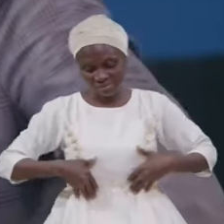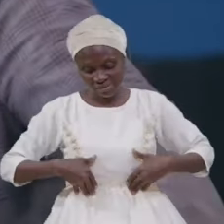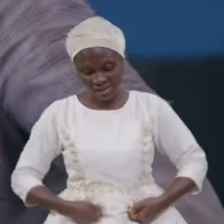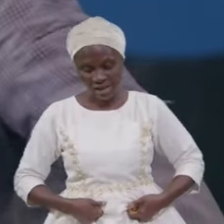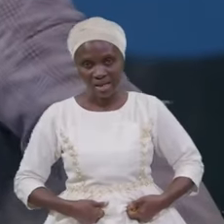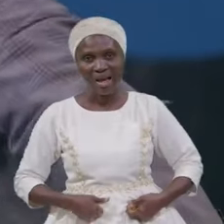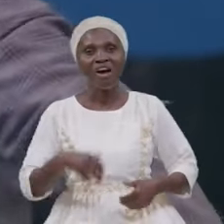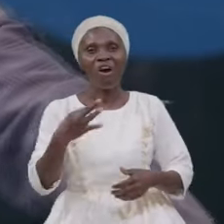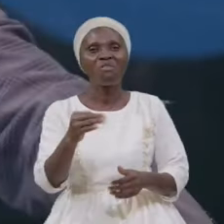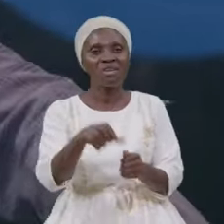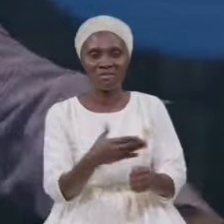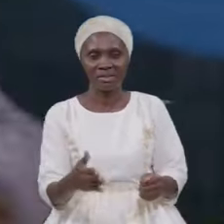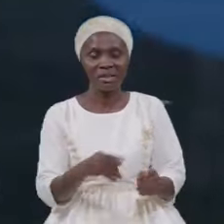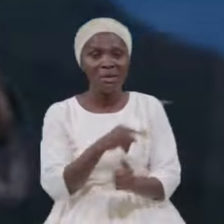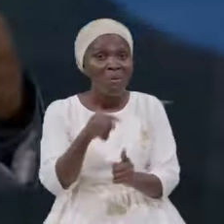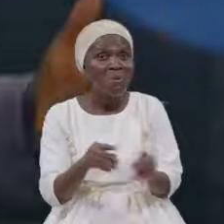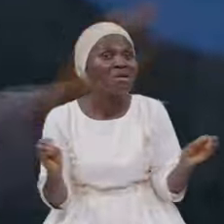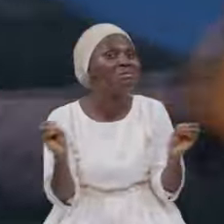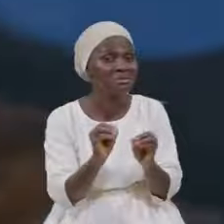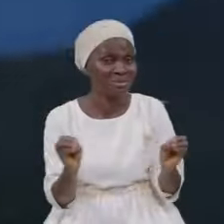Quand ces femmes,